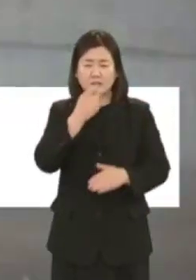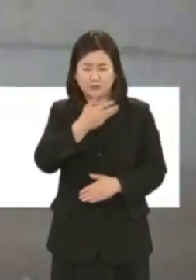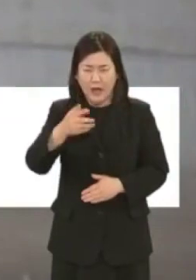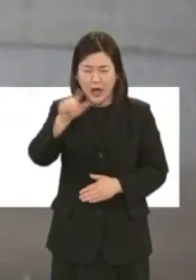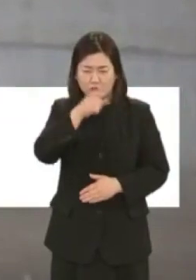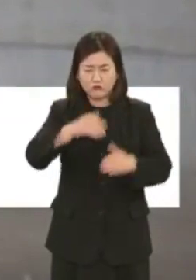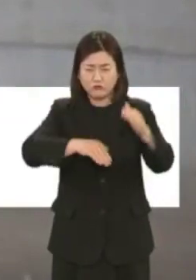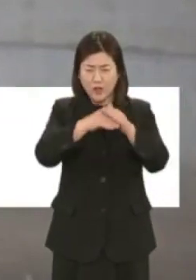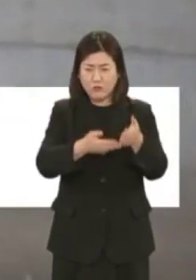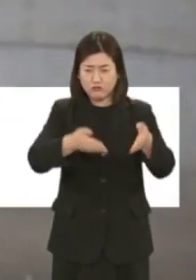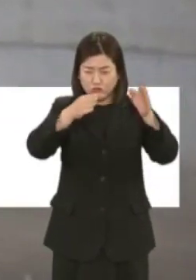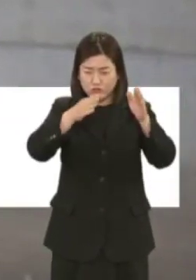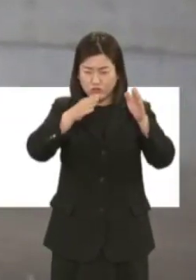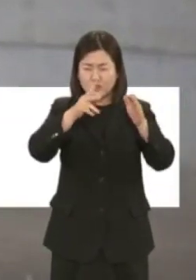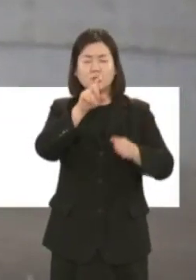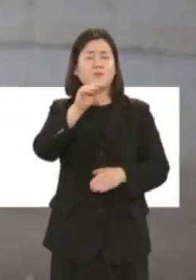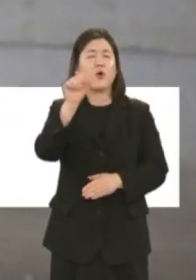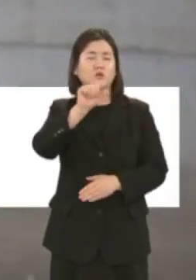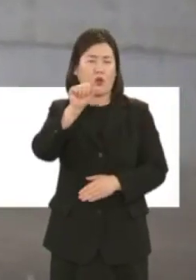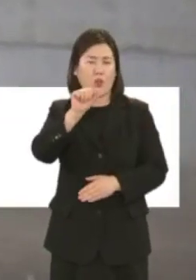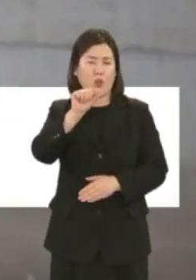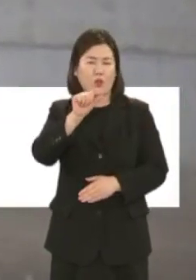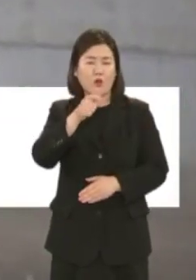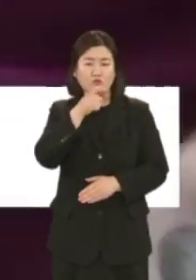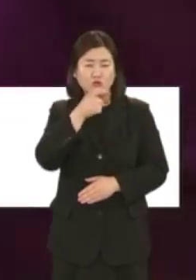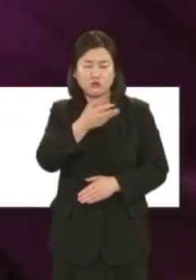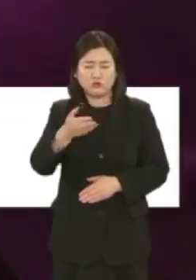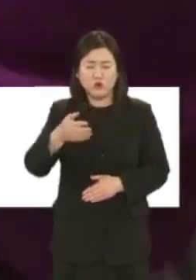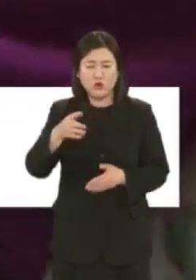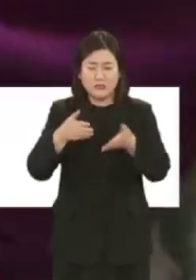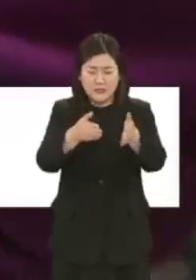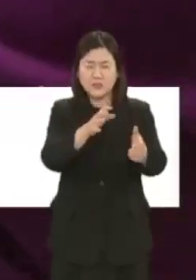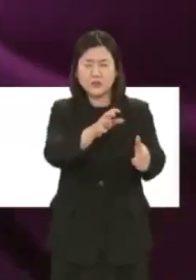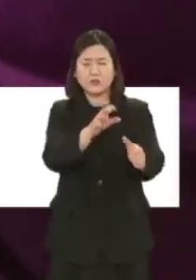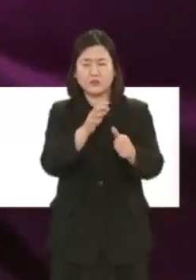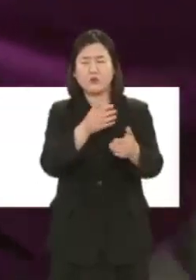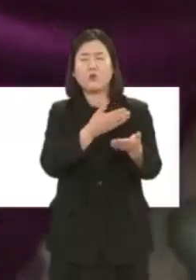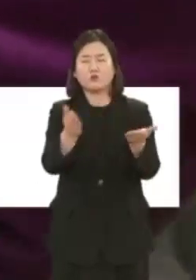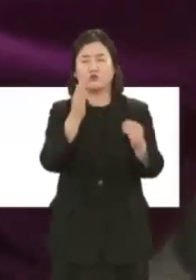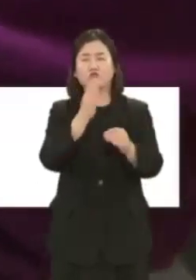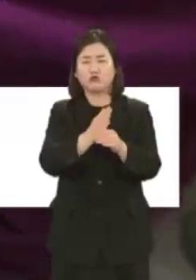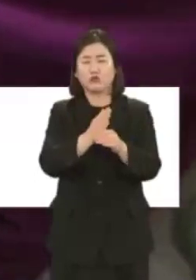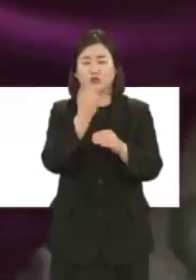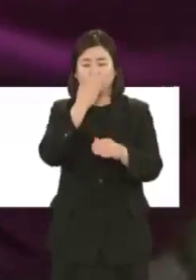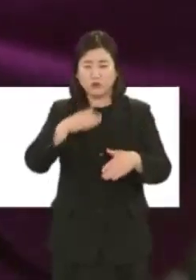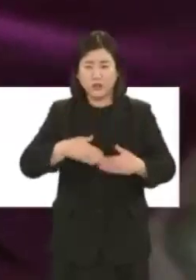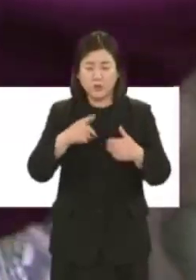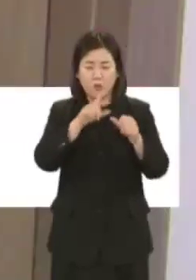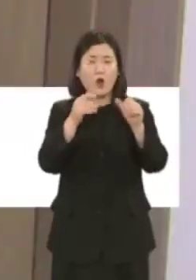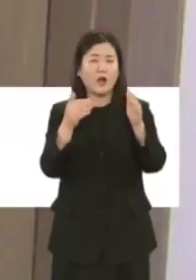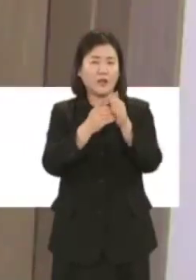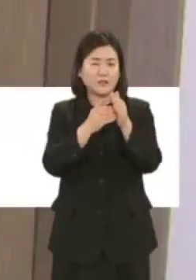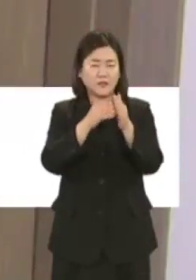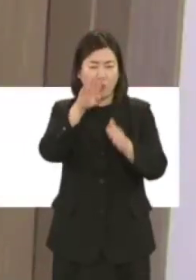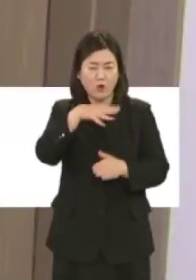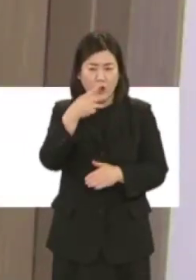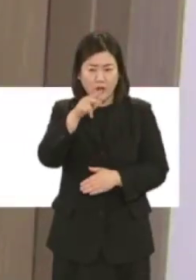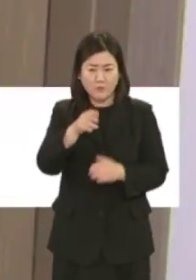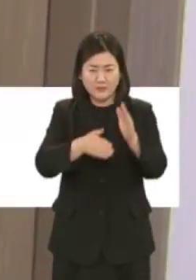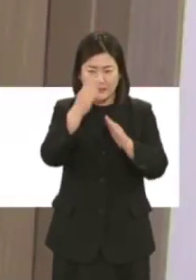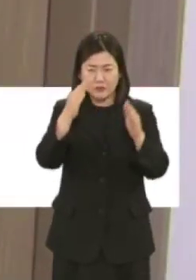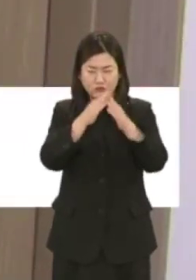하류 최대 11만5천 톤의 하천수를 도수로를 이용해 공급받고 있습니다 충남도는 5월까지 보령댐